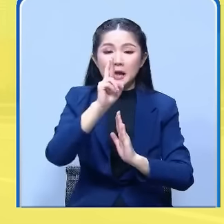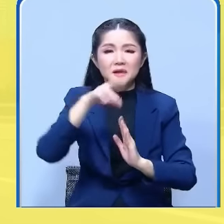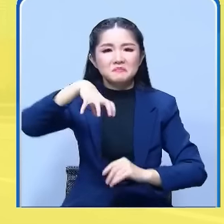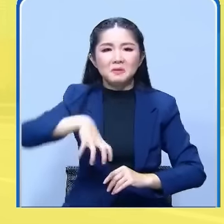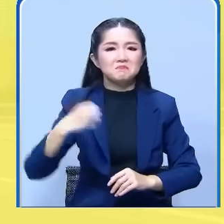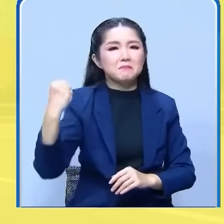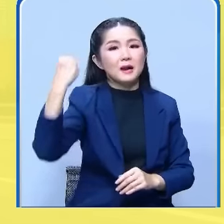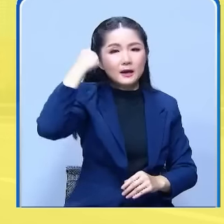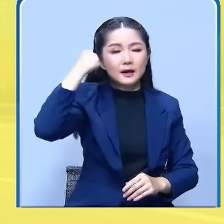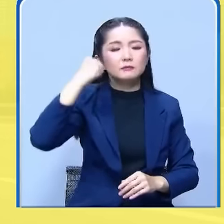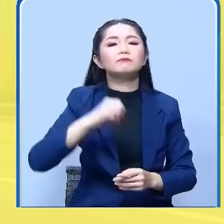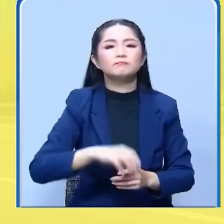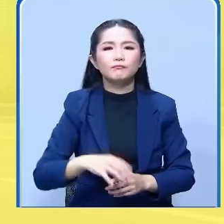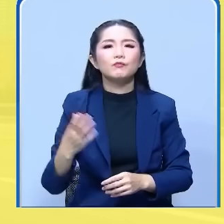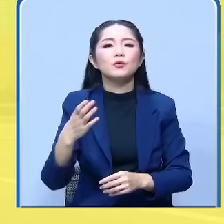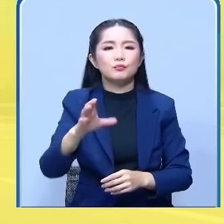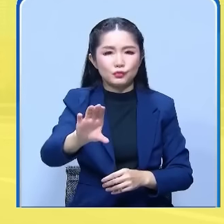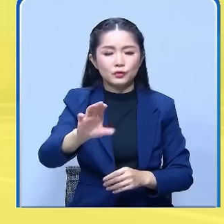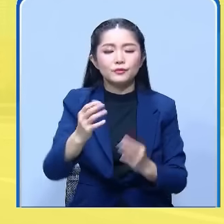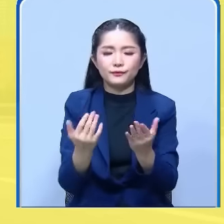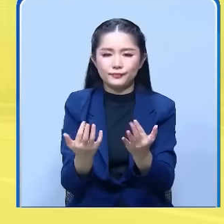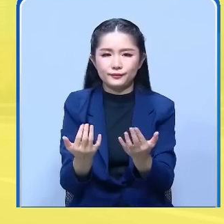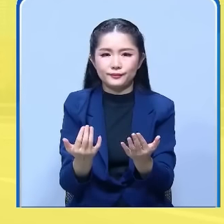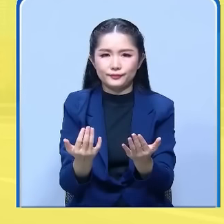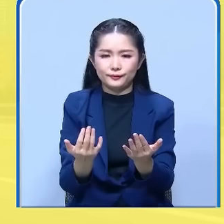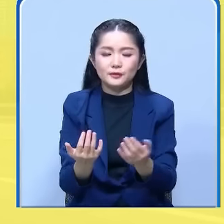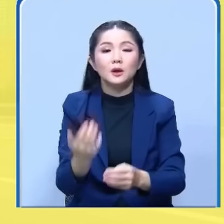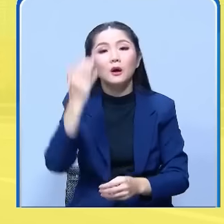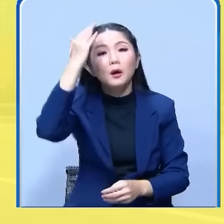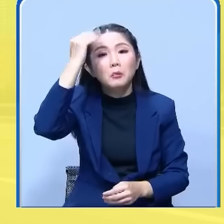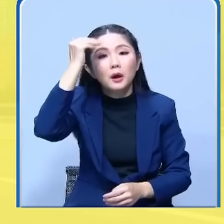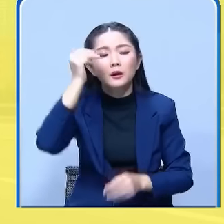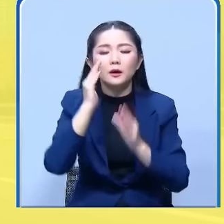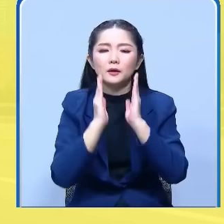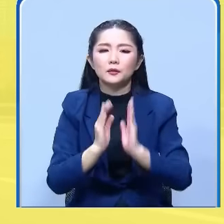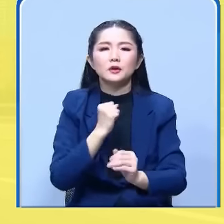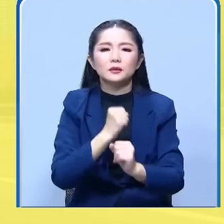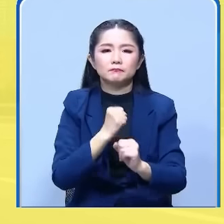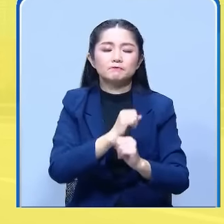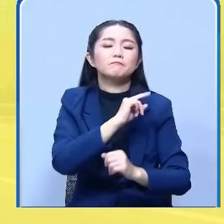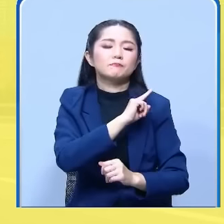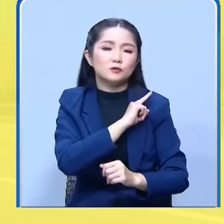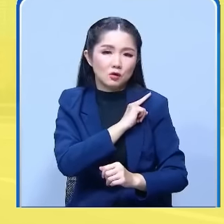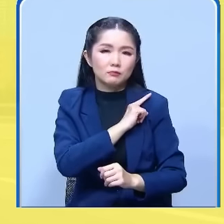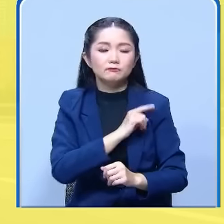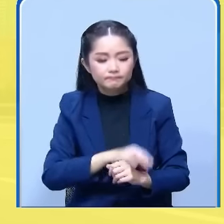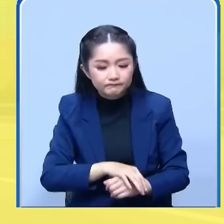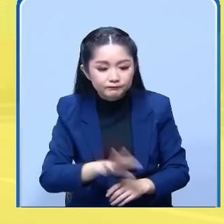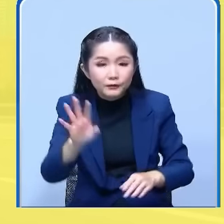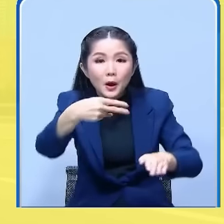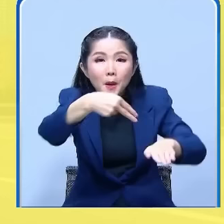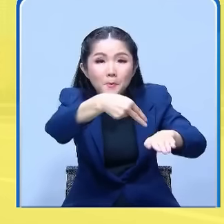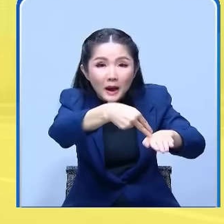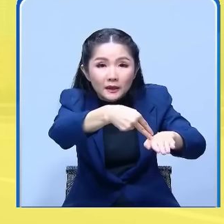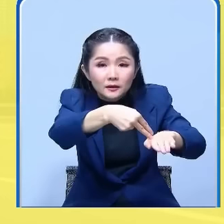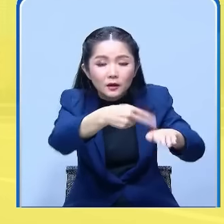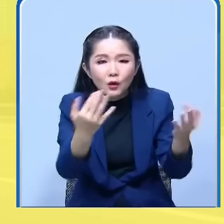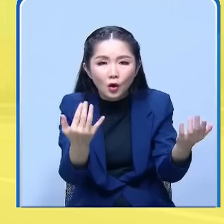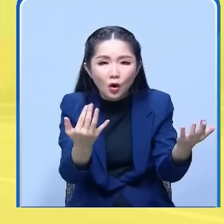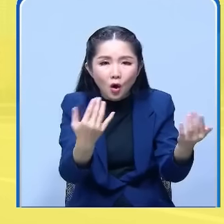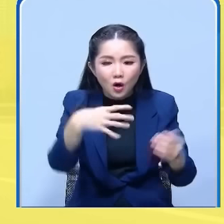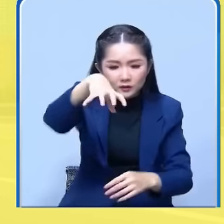ให้ช่วยโพสต์ให้เขาบอกว่าเดี๋ยวหลังจากนี้นะคะคุณผู้ชมทางเจ้าหน้าที่เนี่ยเขาจะไปเก็บตัวอย่างน้ำมันจากทุกหัวจ่ายของส